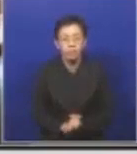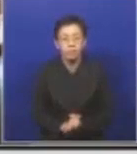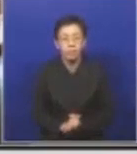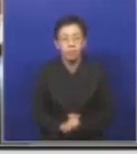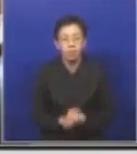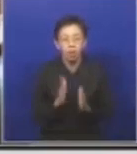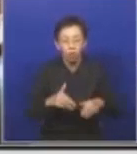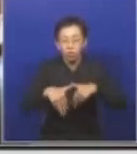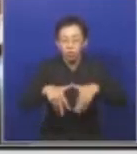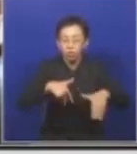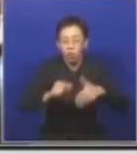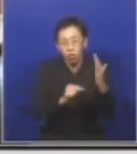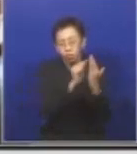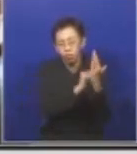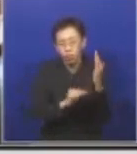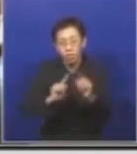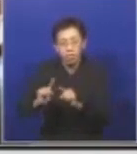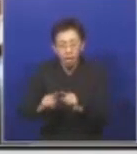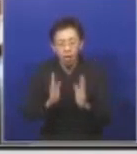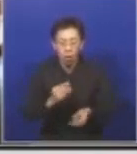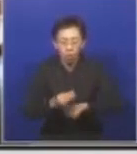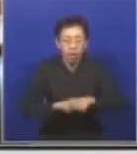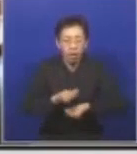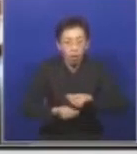มีคนรากหญ้าแต่แม่ค้าในแผงตลาด